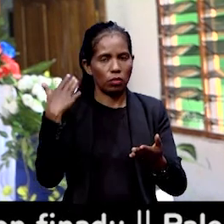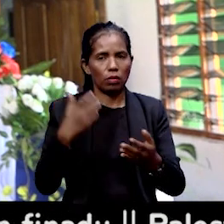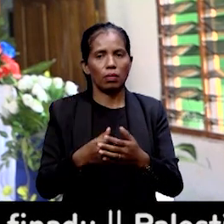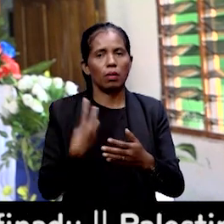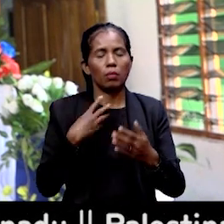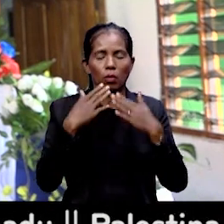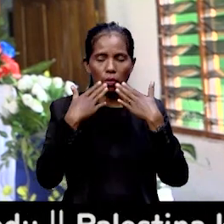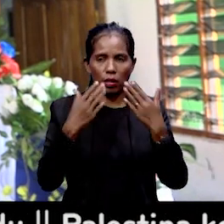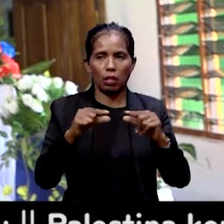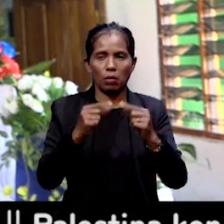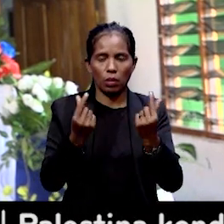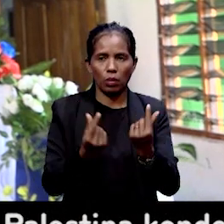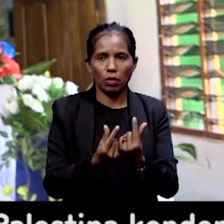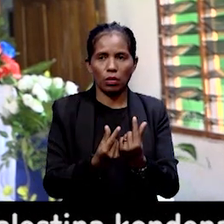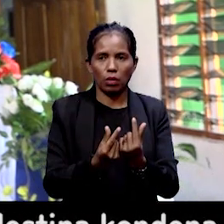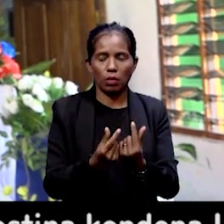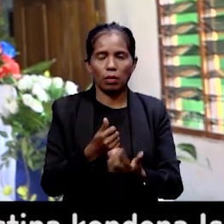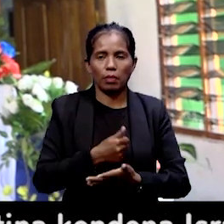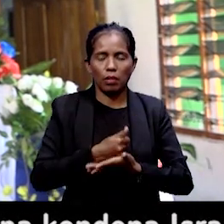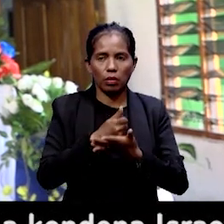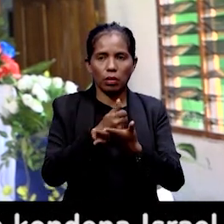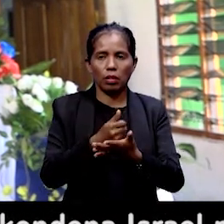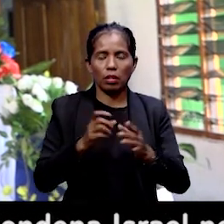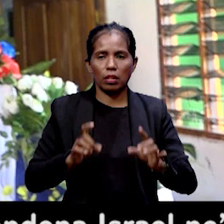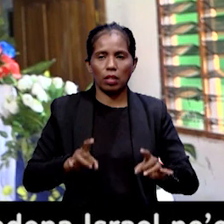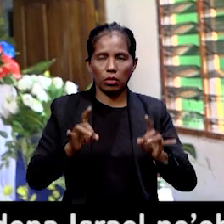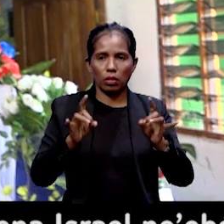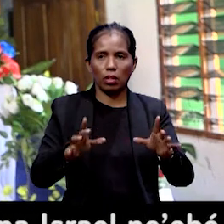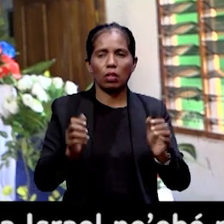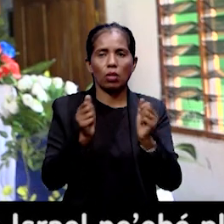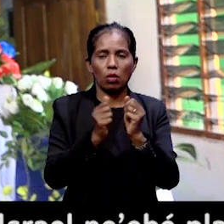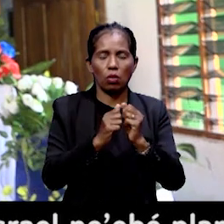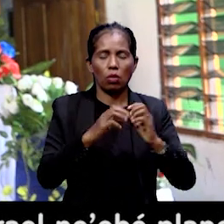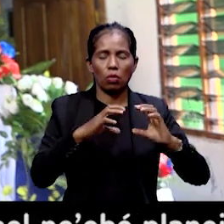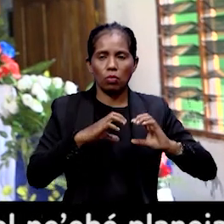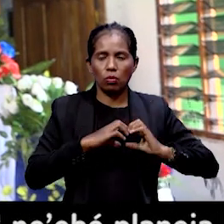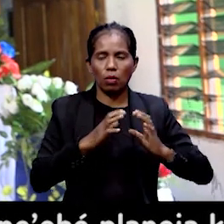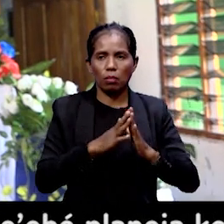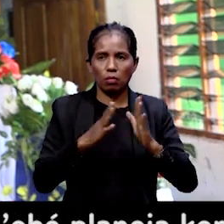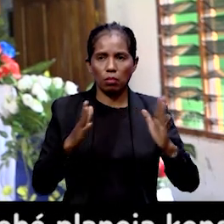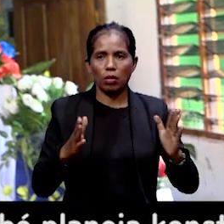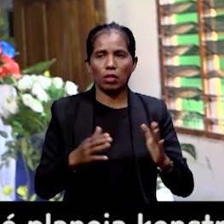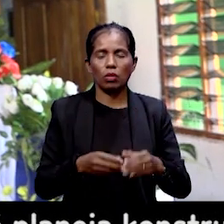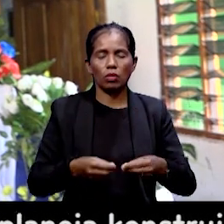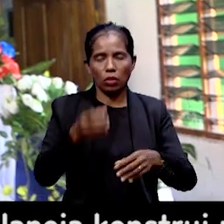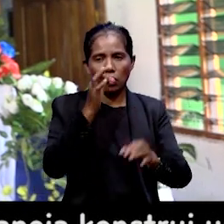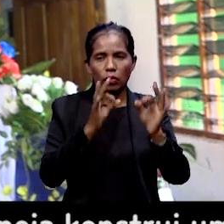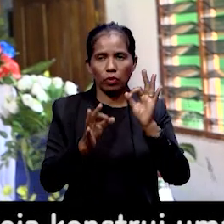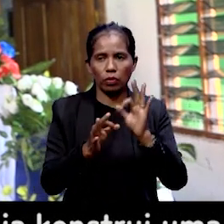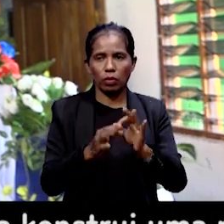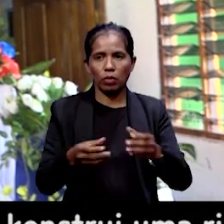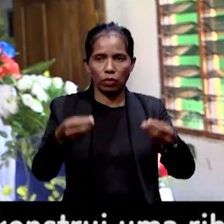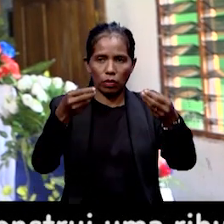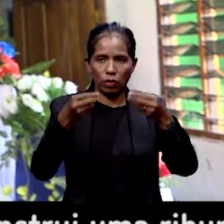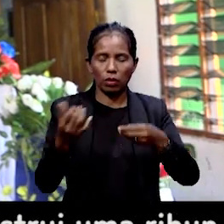grupo de solidaridade e Australia nebe ho fuan ho neon ho laran toma ko confiança entrega